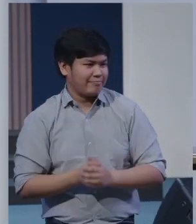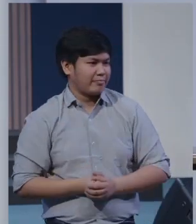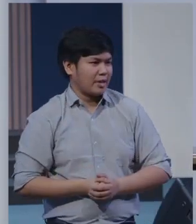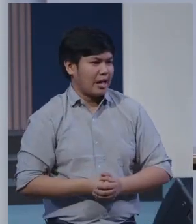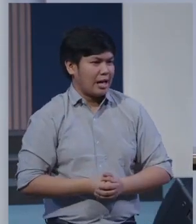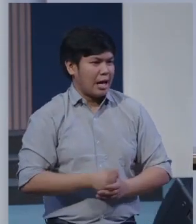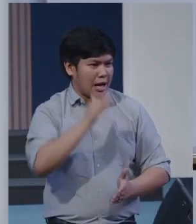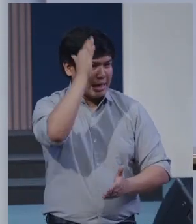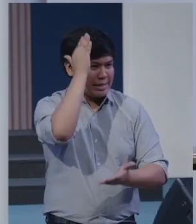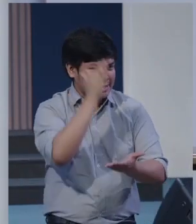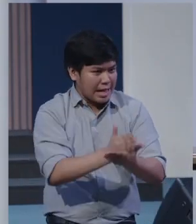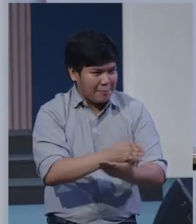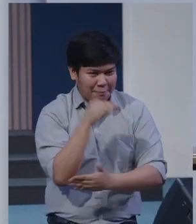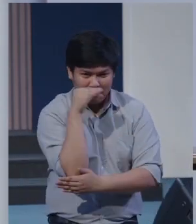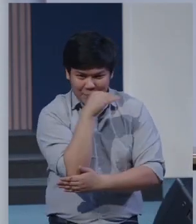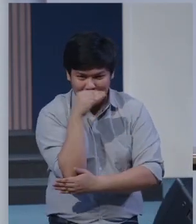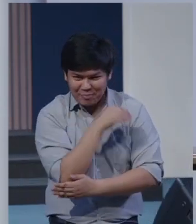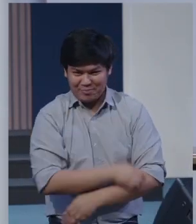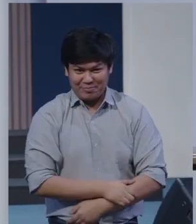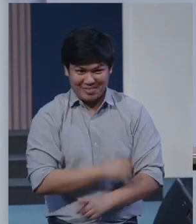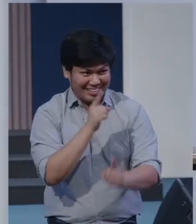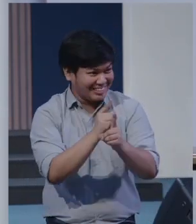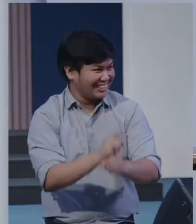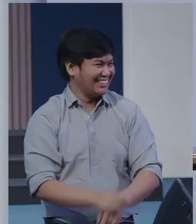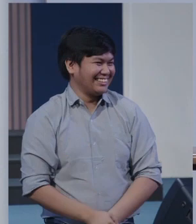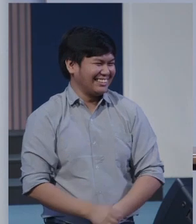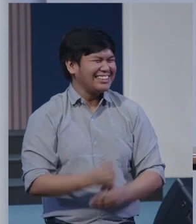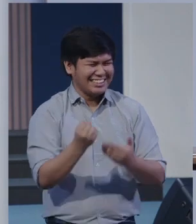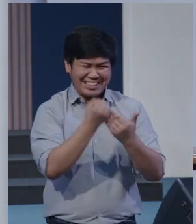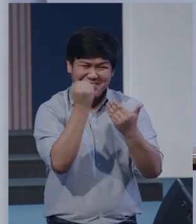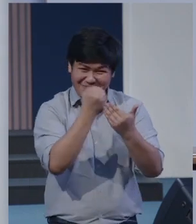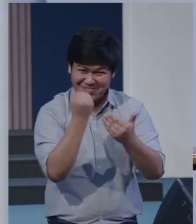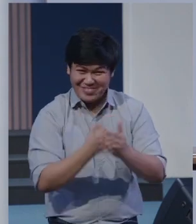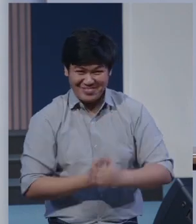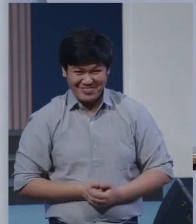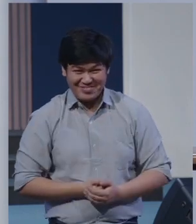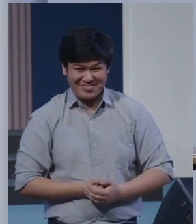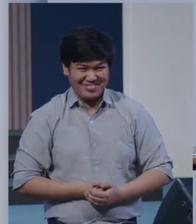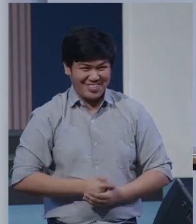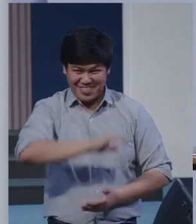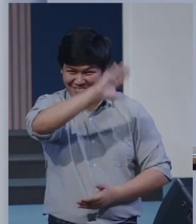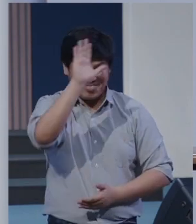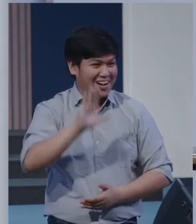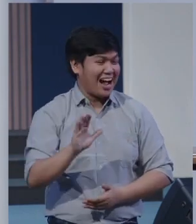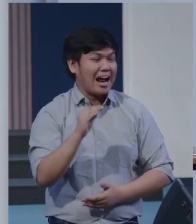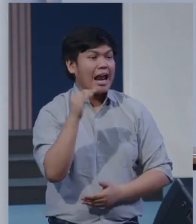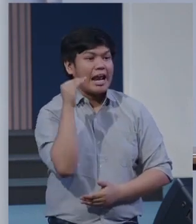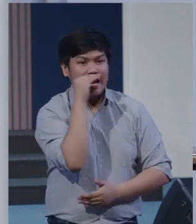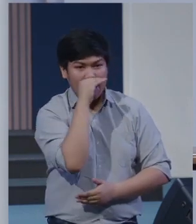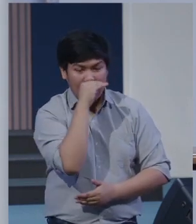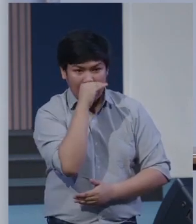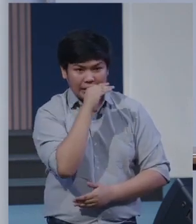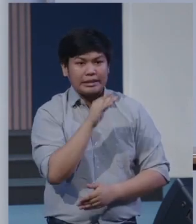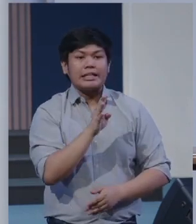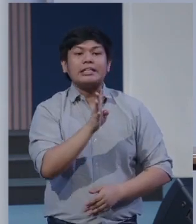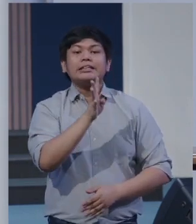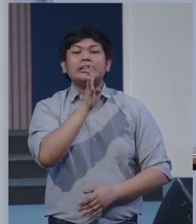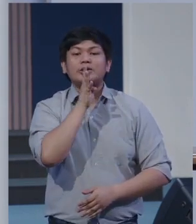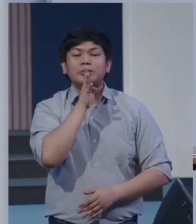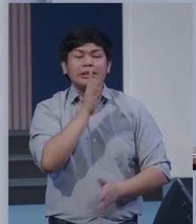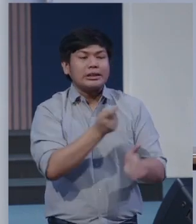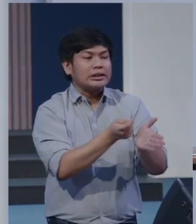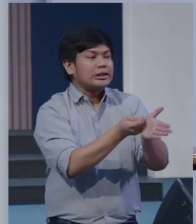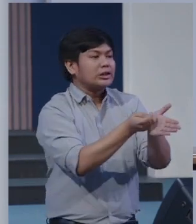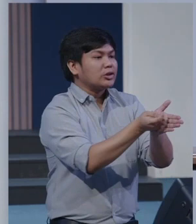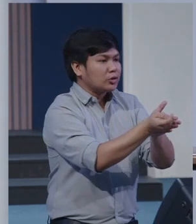magsinungaling kundi magsalita ng katotohanan do not lie but Speak the truth